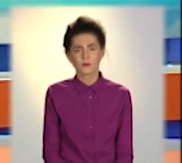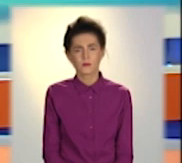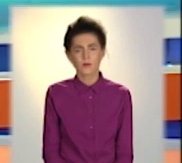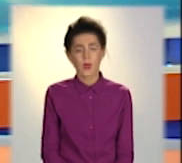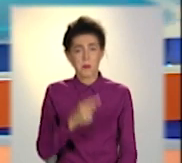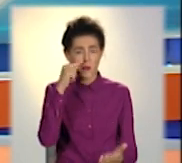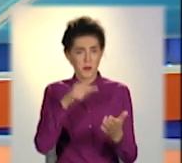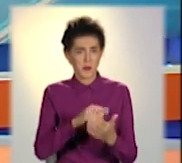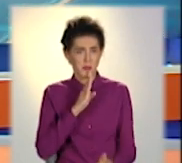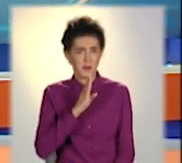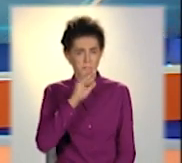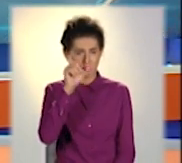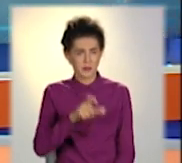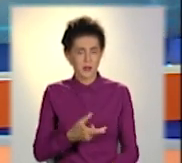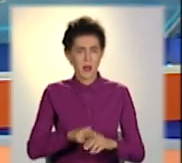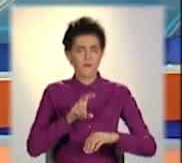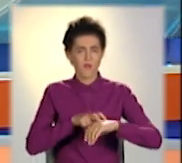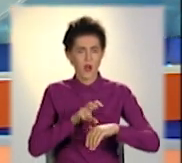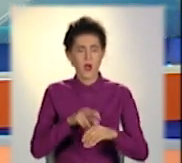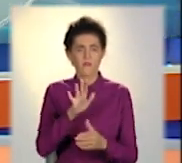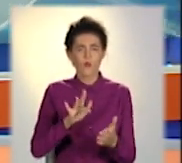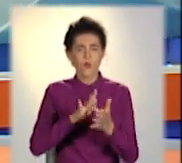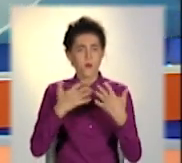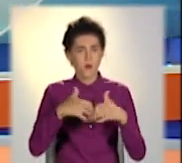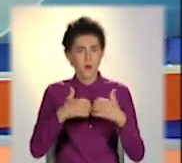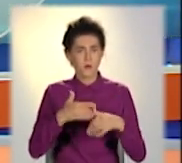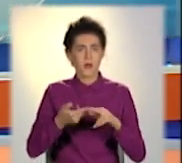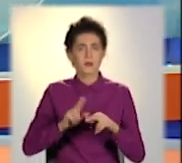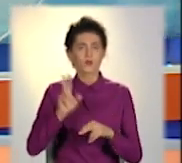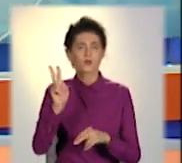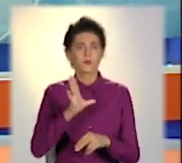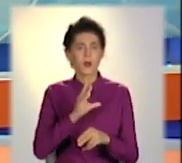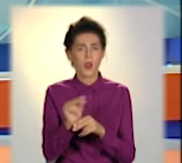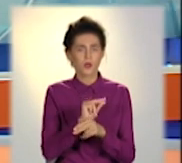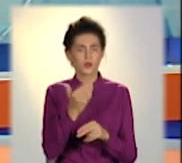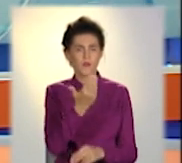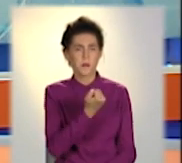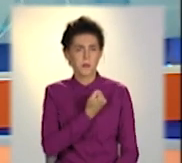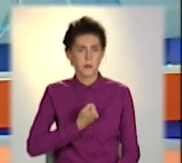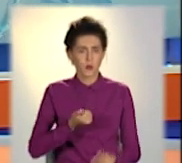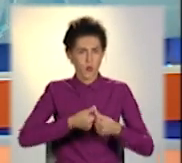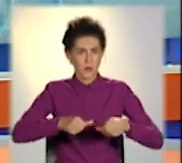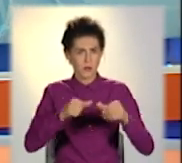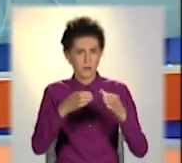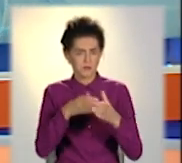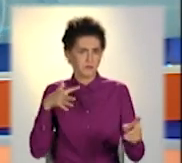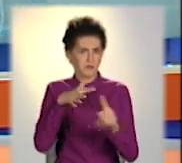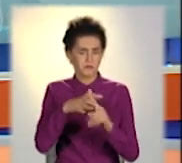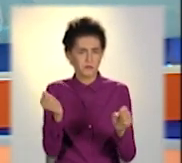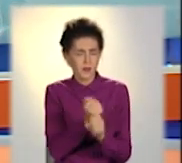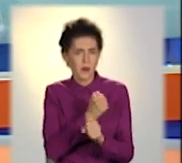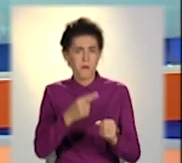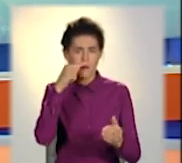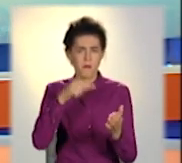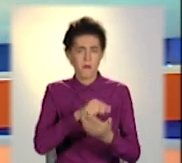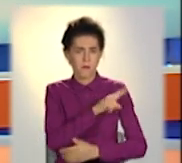Напали на медика. В Краматорську батьки пацієнтки побили медсестру педіатричного відділення. Нині жінка оговтується в